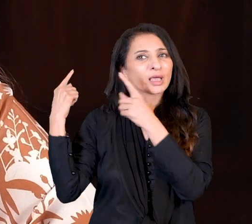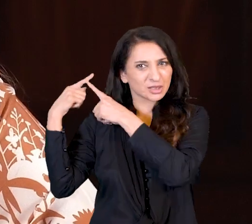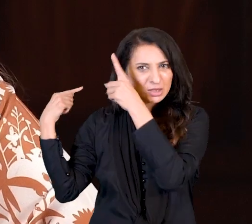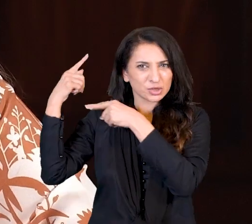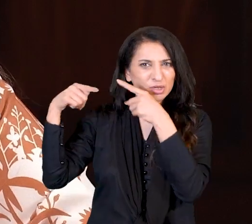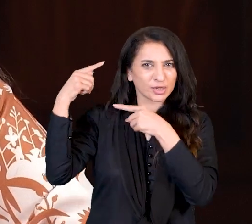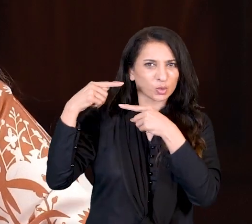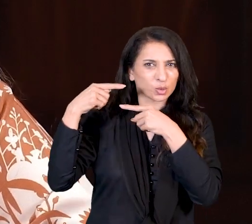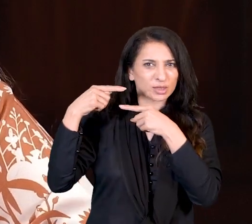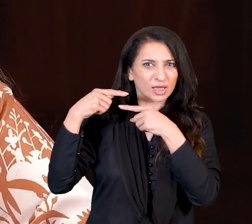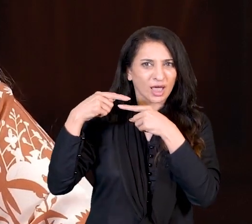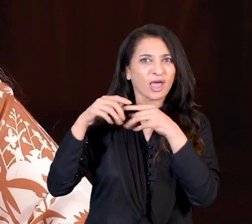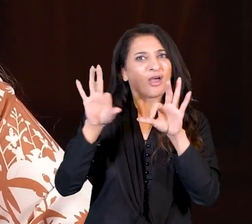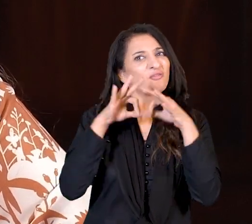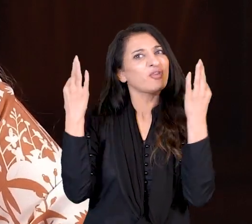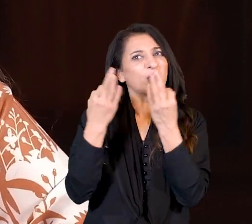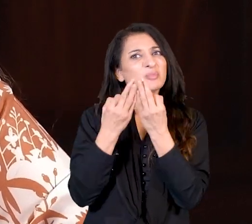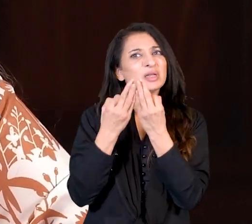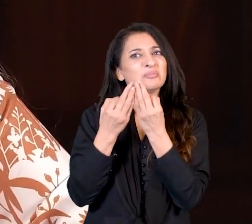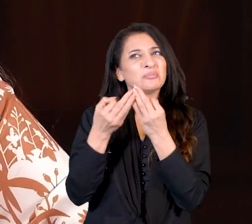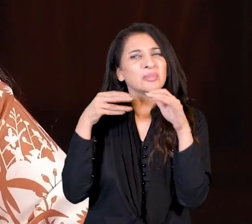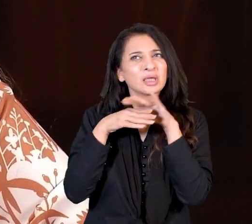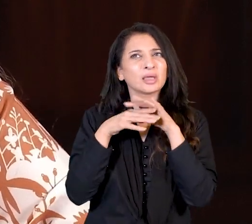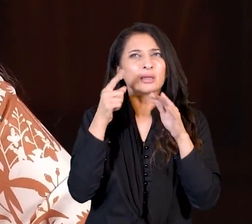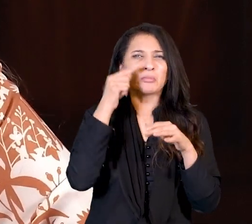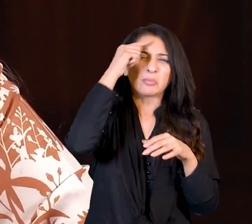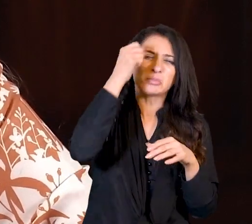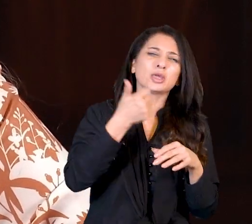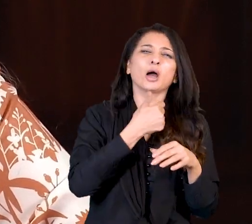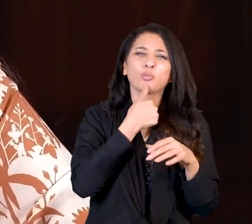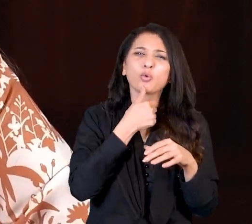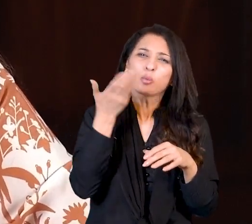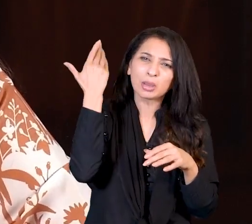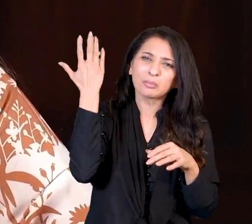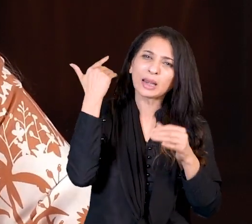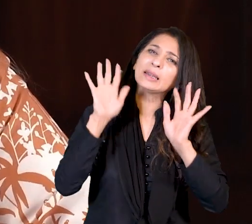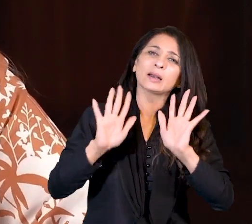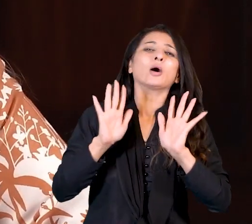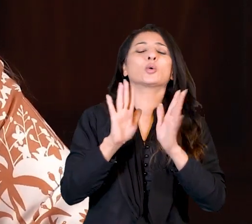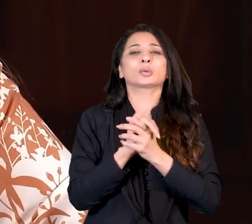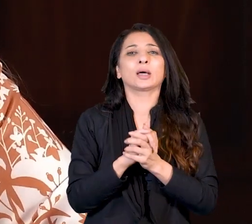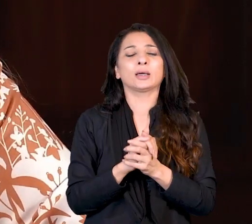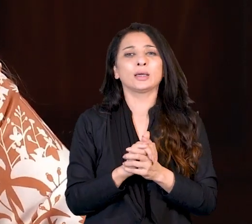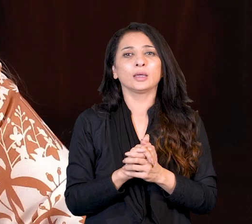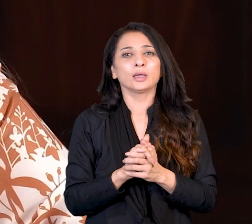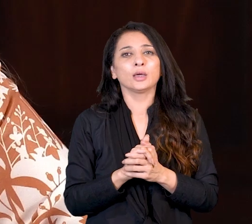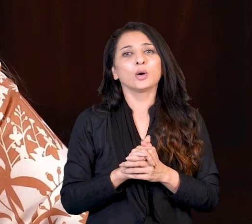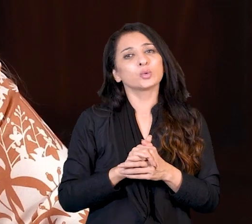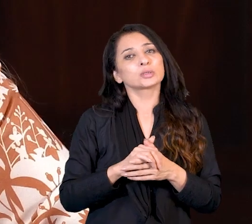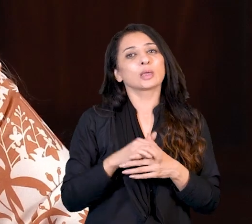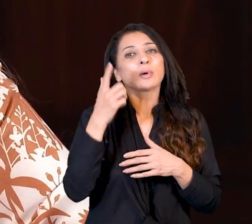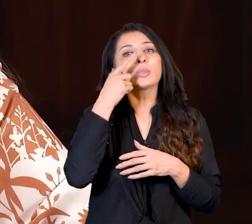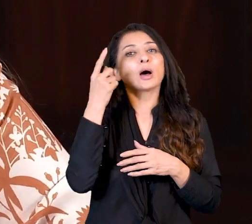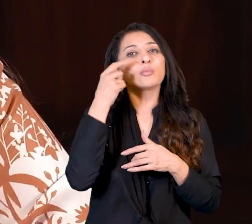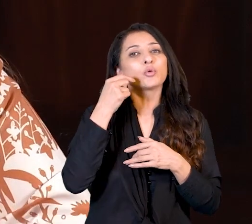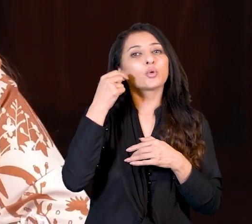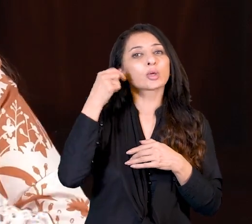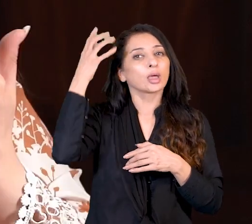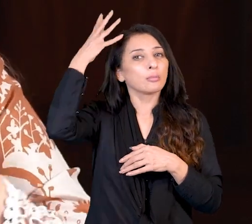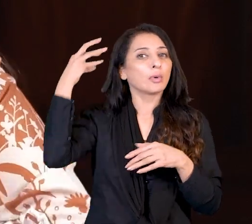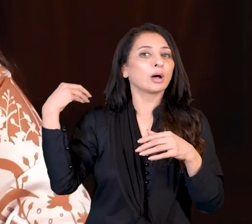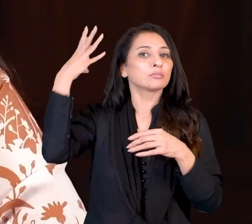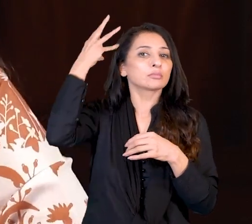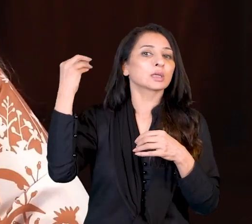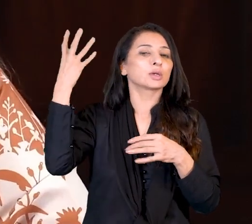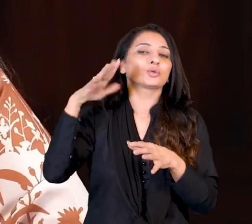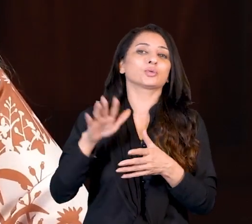रहा होता है, तो ये फिर मर्दों के बाल गिरना शुरू हो जाते हैं। फिर एक और भी चीज़ होती है जिसको फीमेल पैटर्न हेयर लॉस कहते हैं, जिसमें